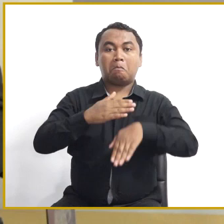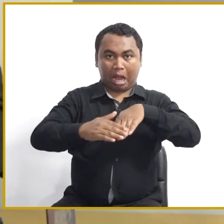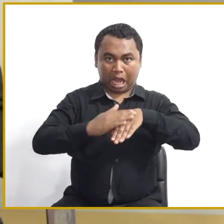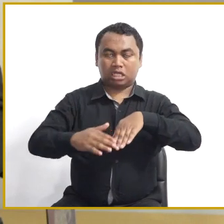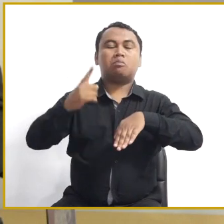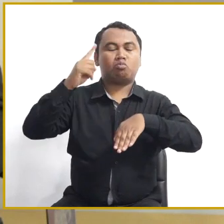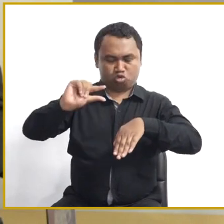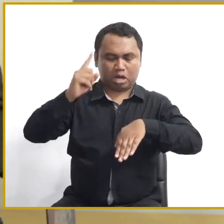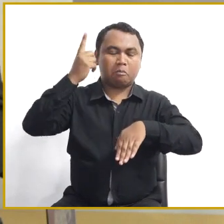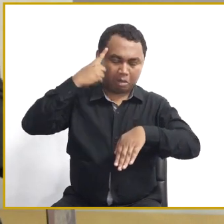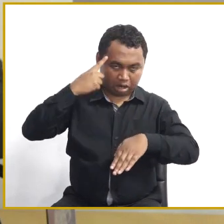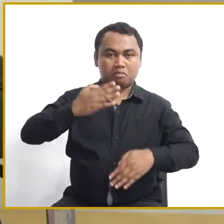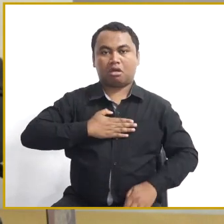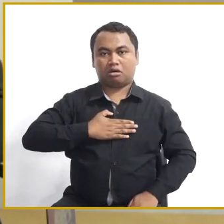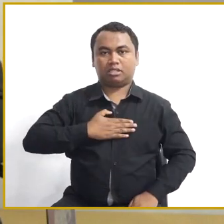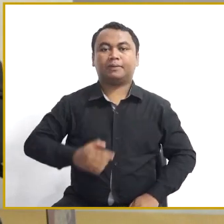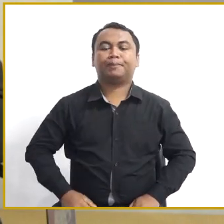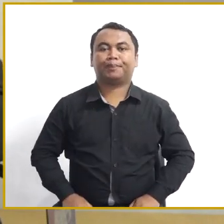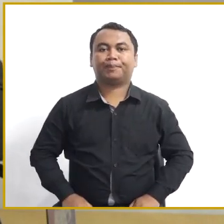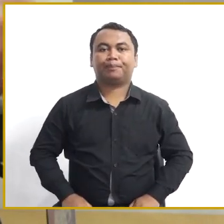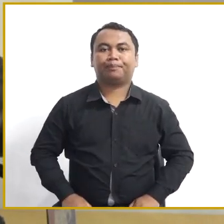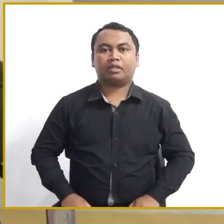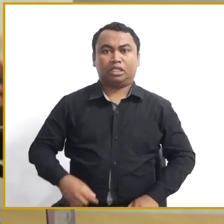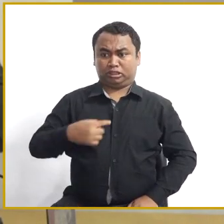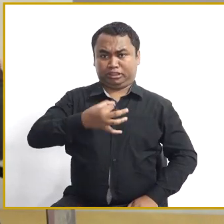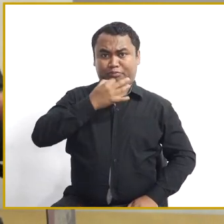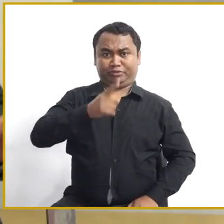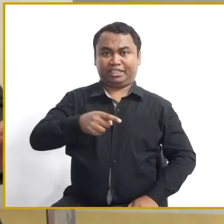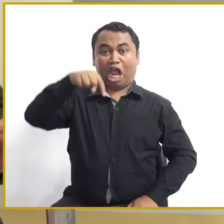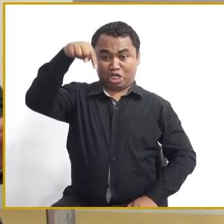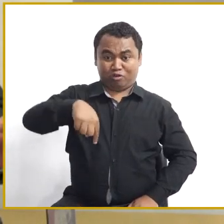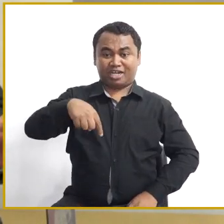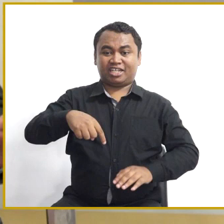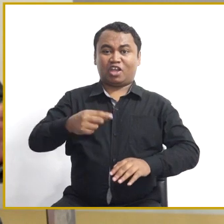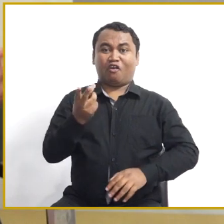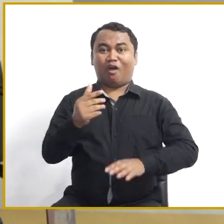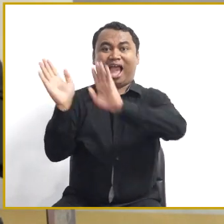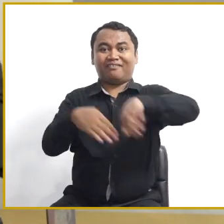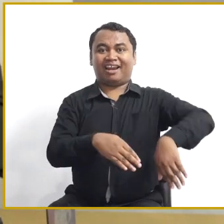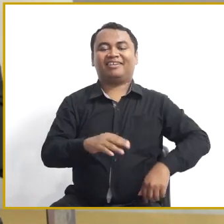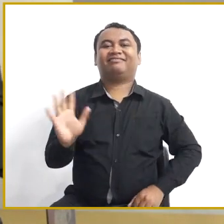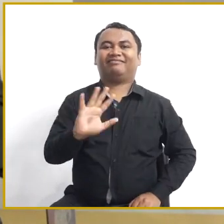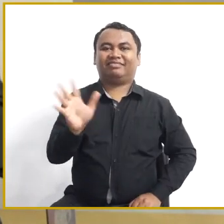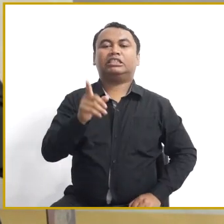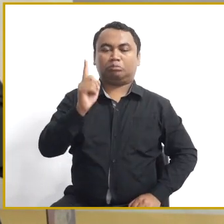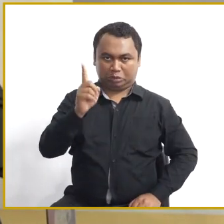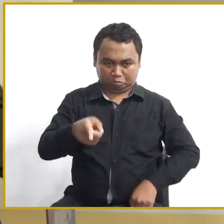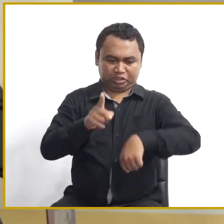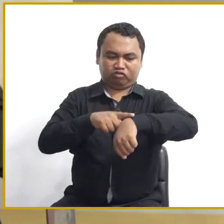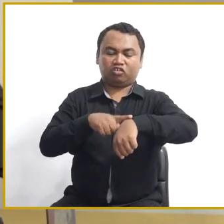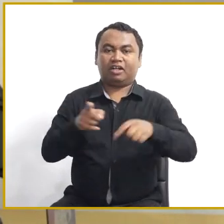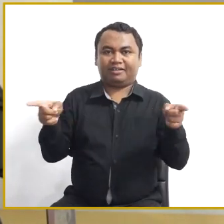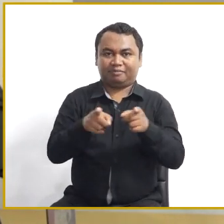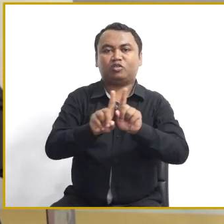mianatra za tsy miteny hoe androany de androany tonga de foana ny vola fa tsy maintsy misy zany fempotoana